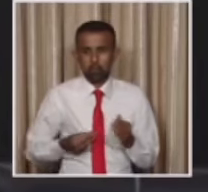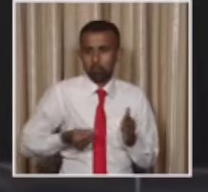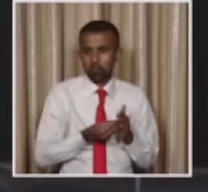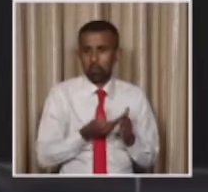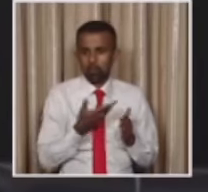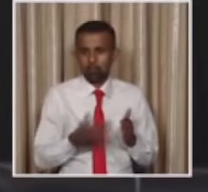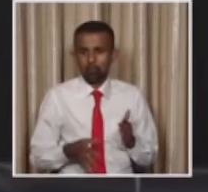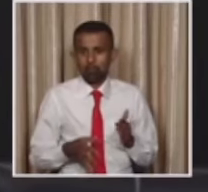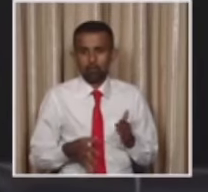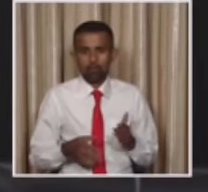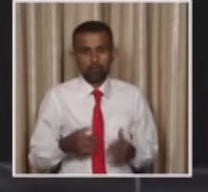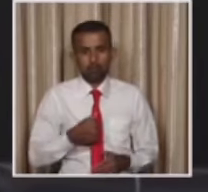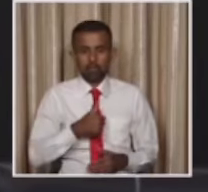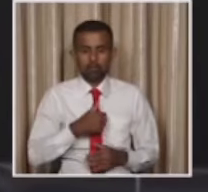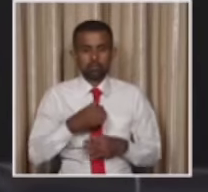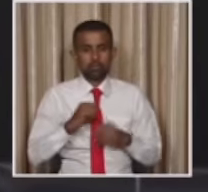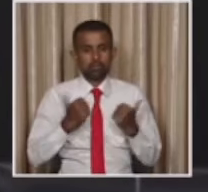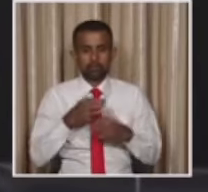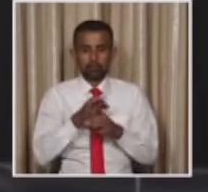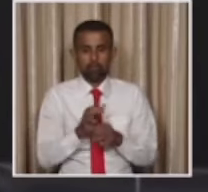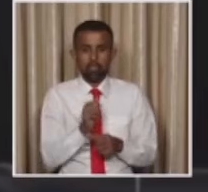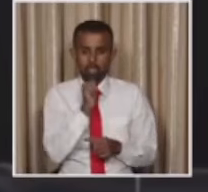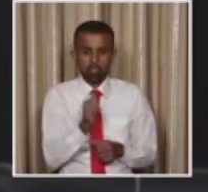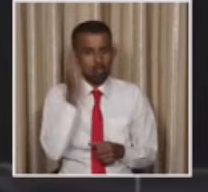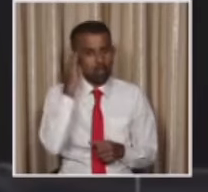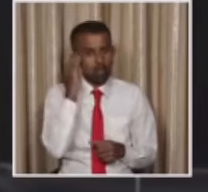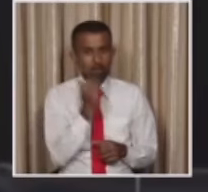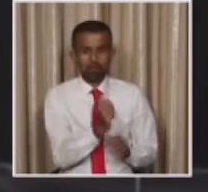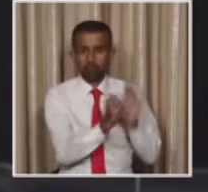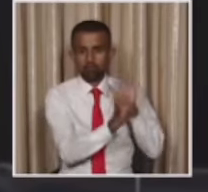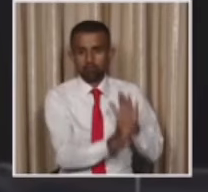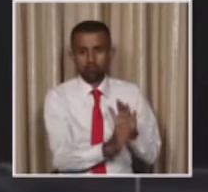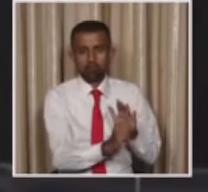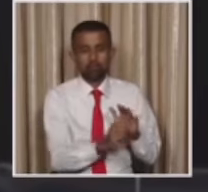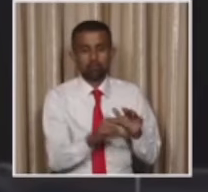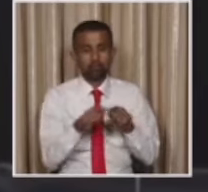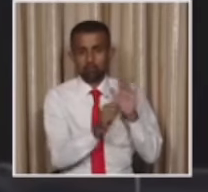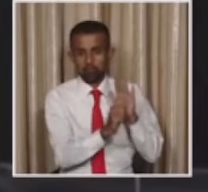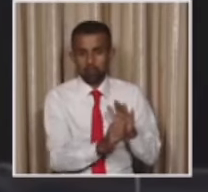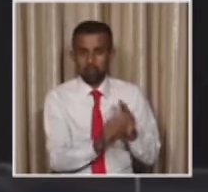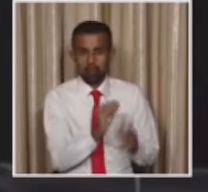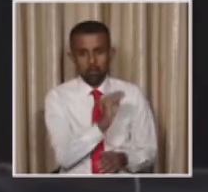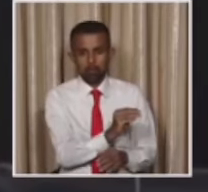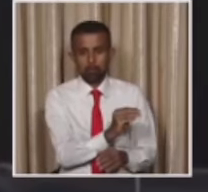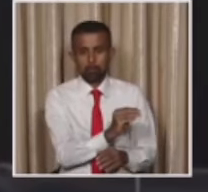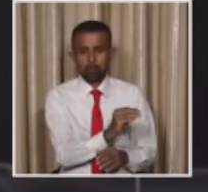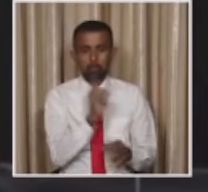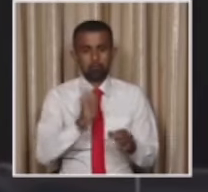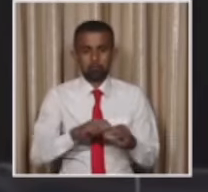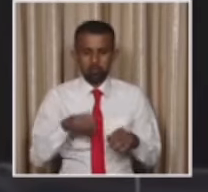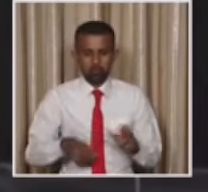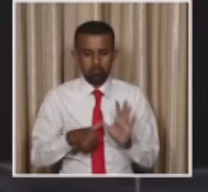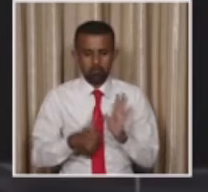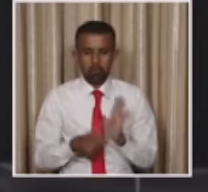තියෙනවා. අපි එකගයි ජීව විද්‍යාත්මක කාන්තාවට අසාධාරණයක් අසමානතාවයක් ඒව තියෙනවා නම් ඒ ප්‍රශ්නේ මේ